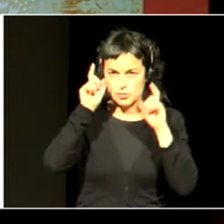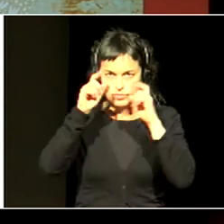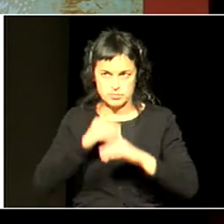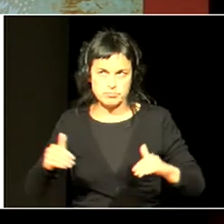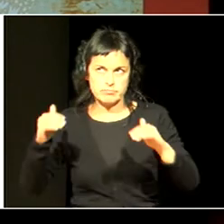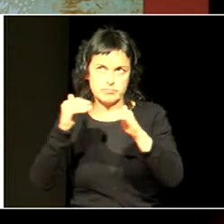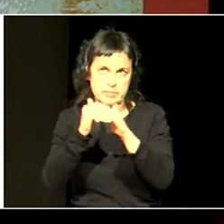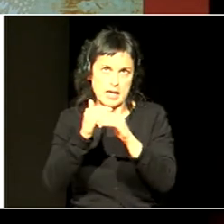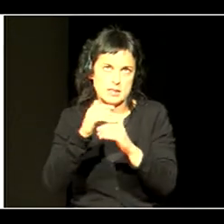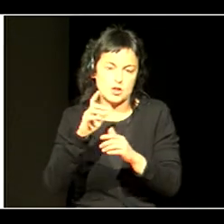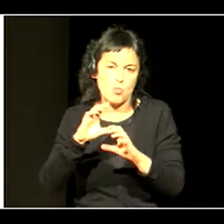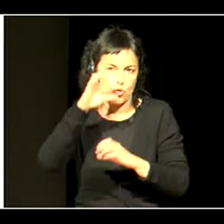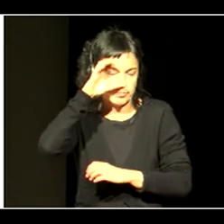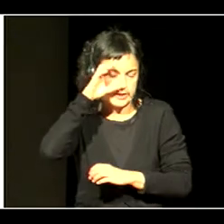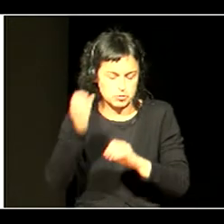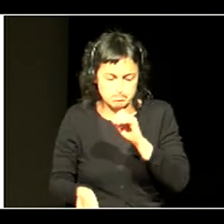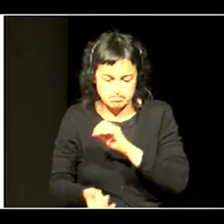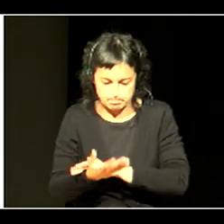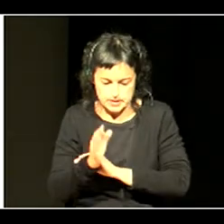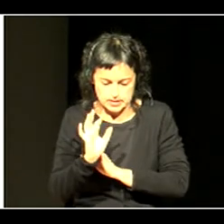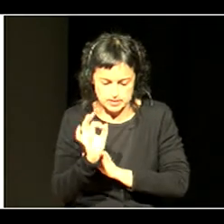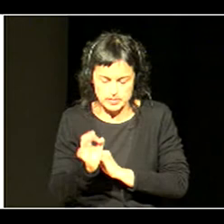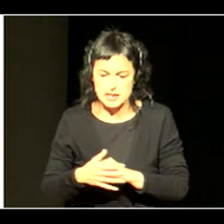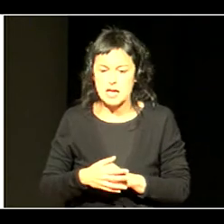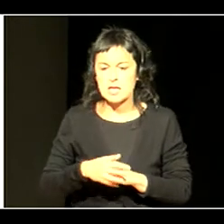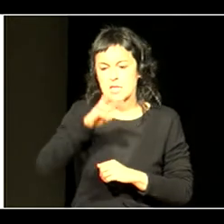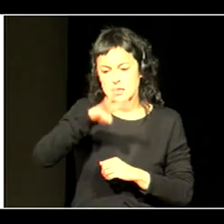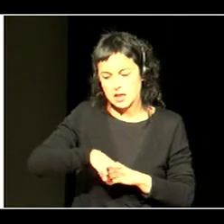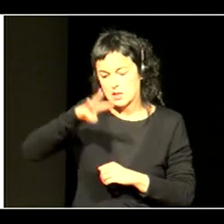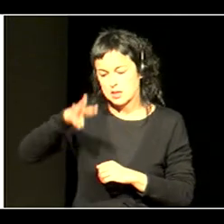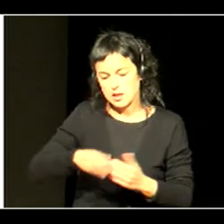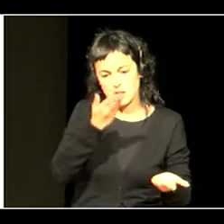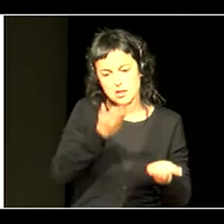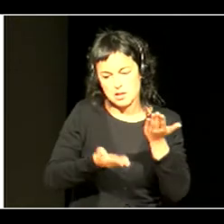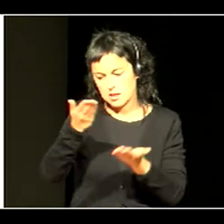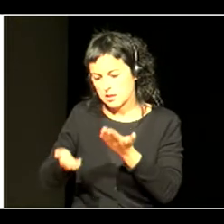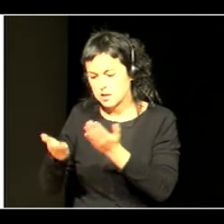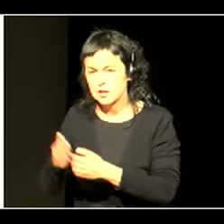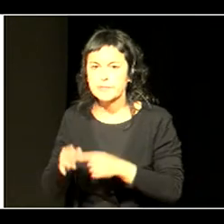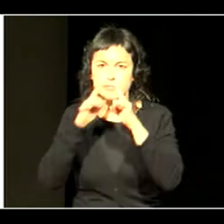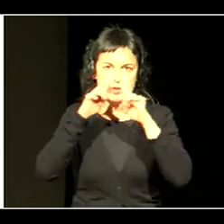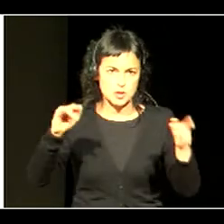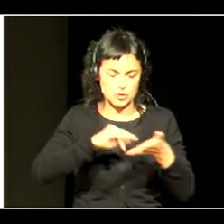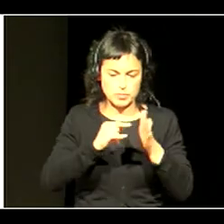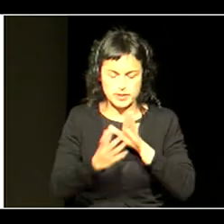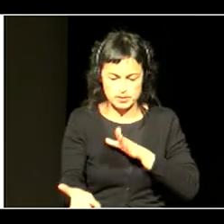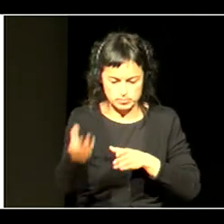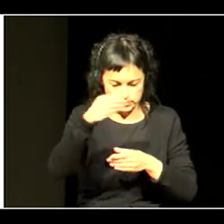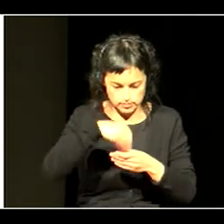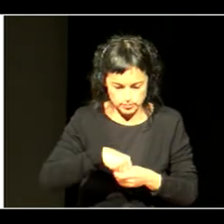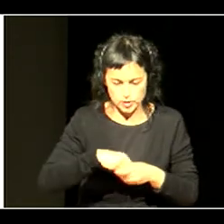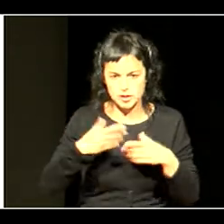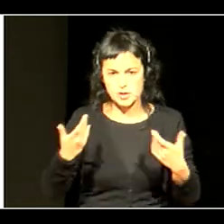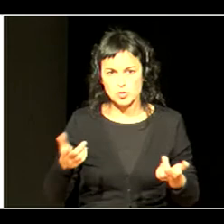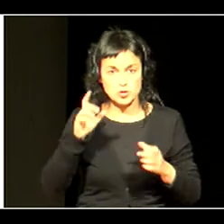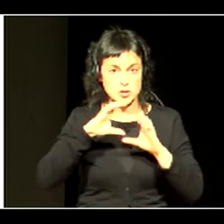dago, trimestren behin ebalatzen dira gauzak, urteko planen sartuta dago, orduan klaustroak ere bos,